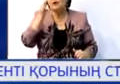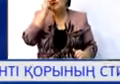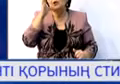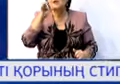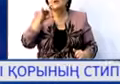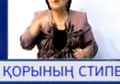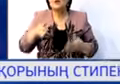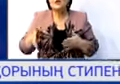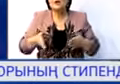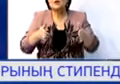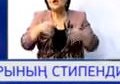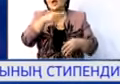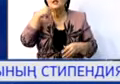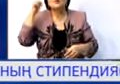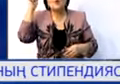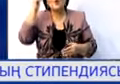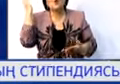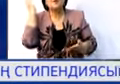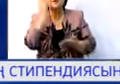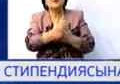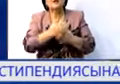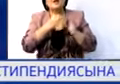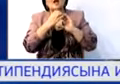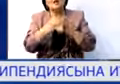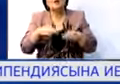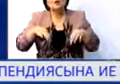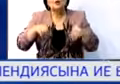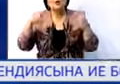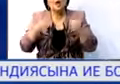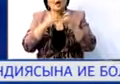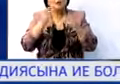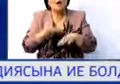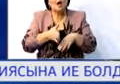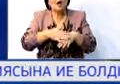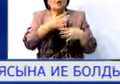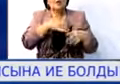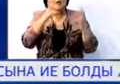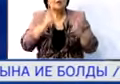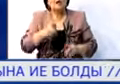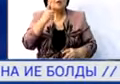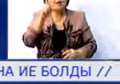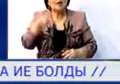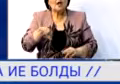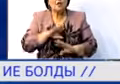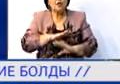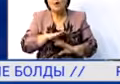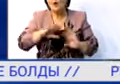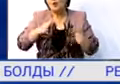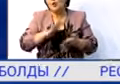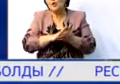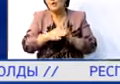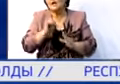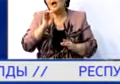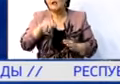Шымкент-Самара автодәлізінің бойында Ресейден Өзбекстанға бет алған автобус жол апатына ұшырады. Ауыр жарақат салдарынан бір адам қаза тапты. Оқыс жағдай